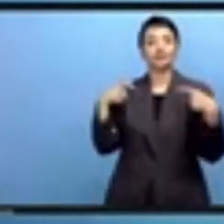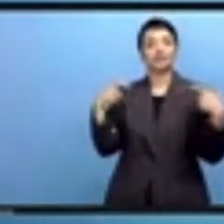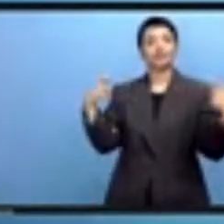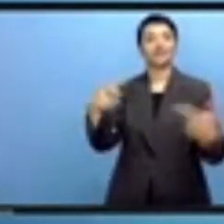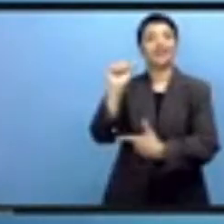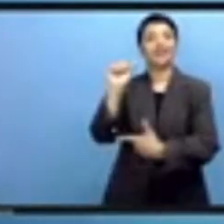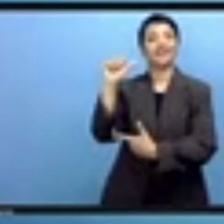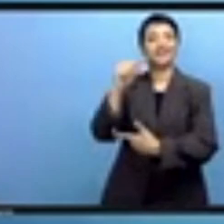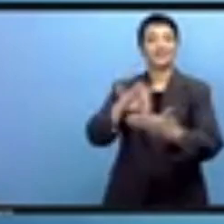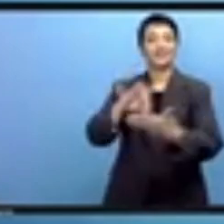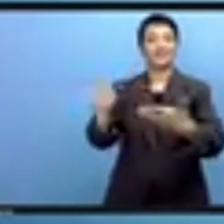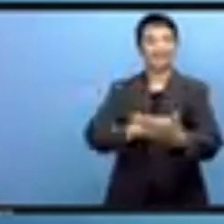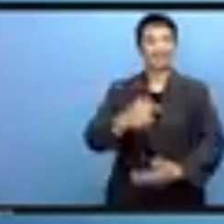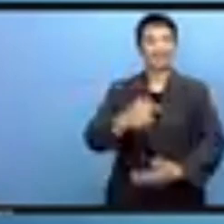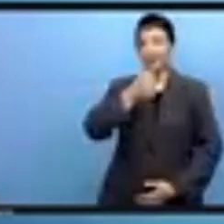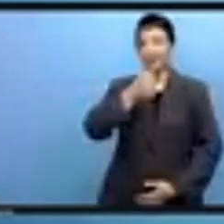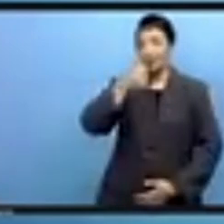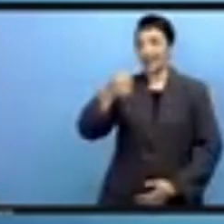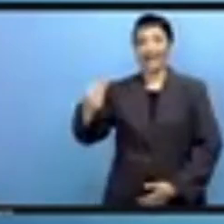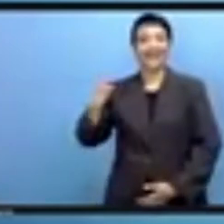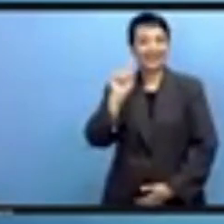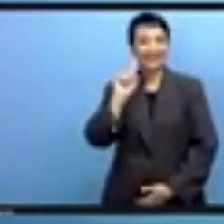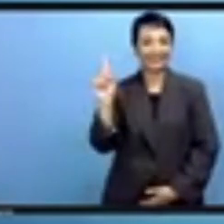ITU 的当选秘书长。